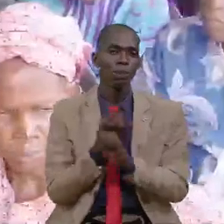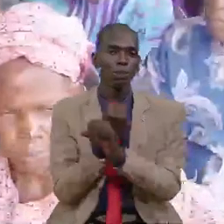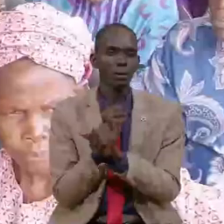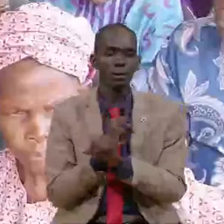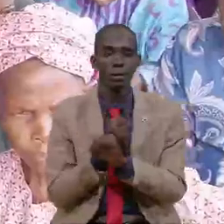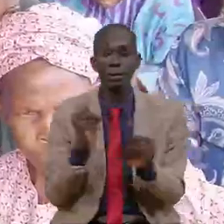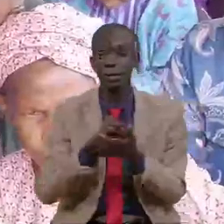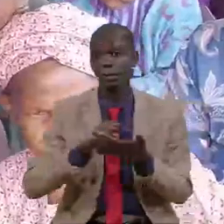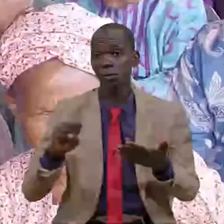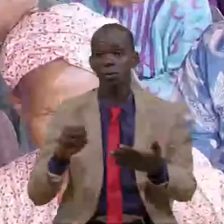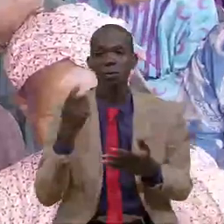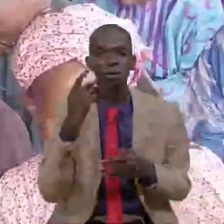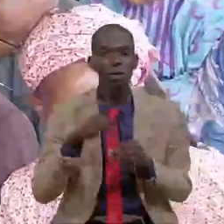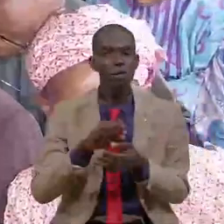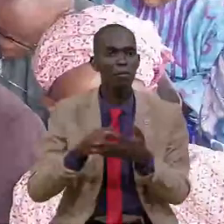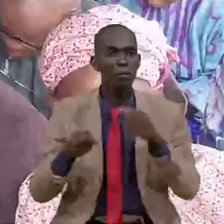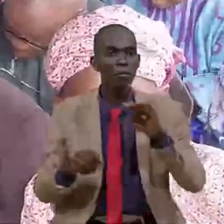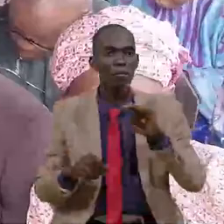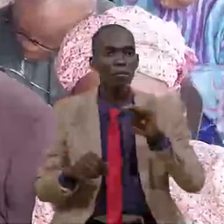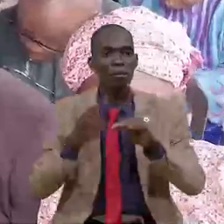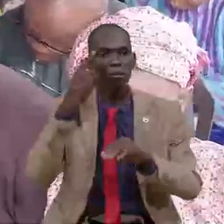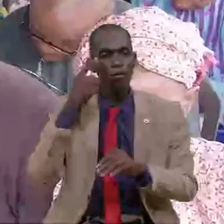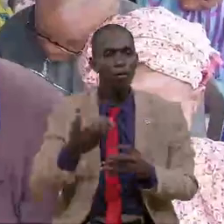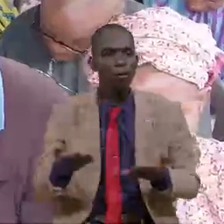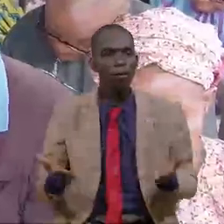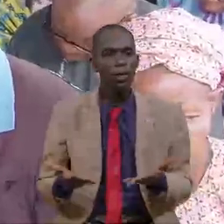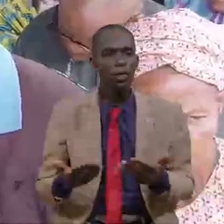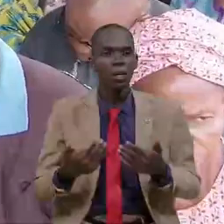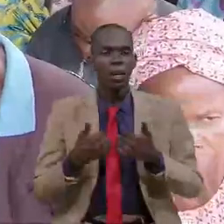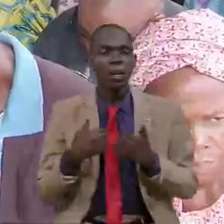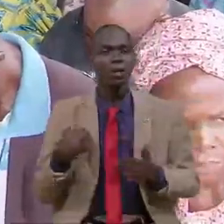consécration. Verset 14. Car nous n'avons point ici-bas